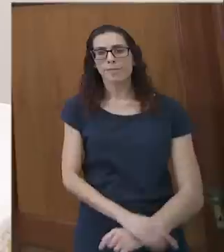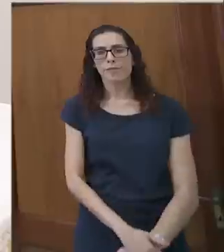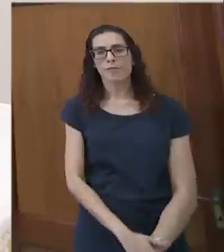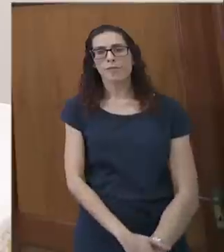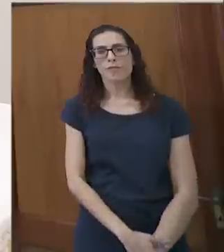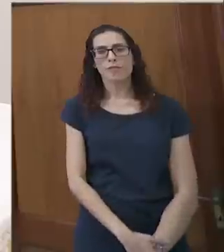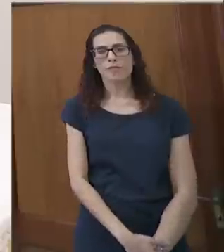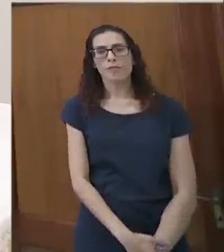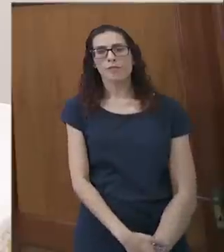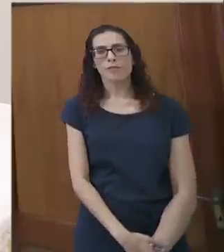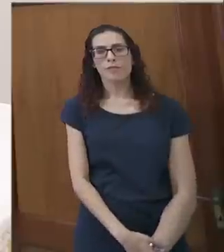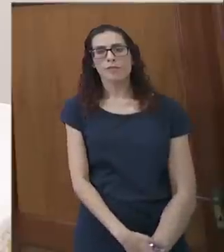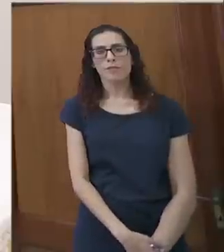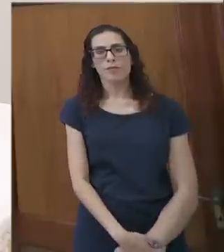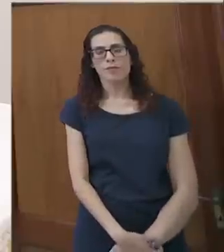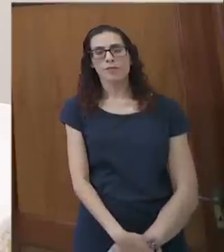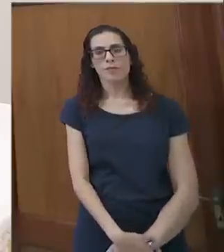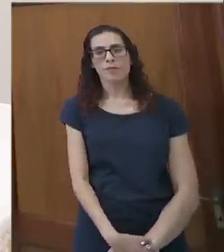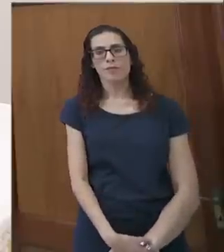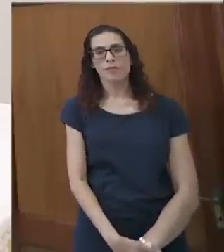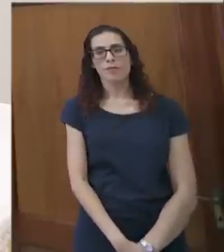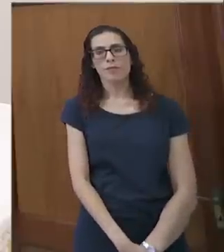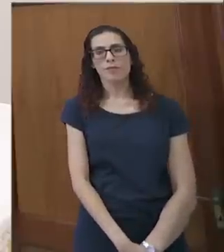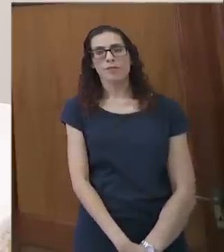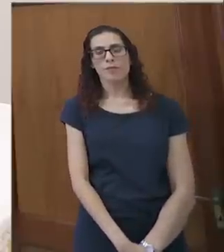u naraw is-sagrifiċċju